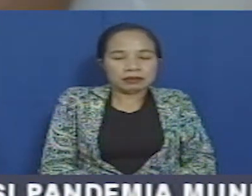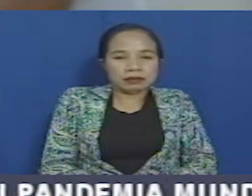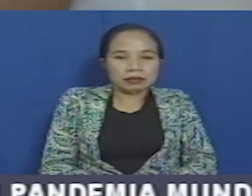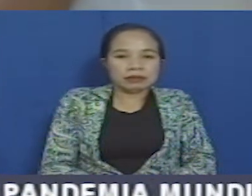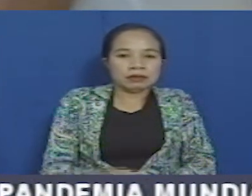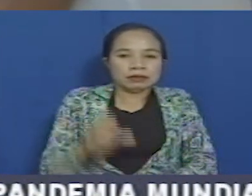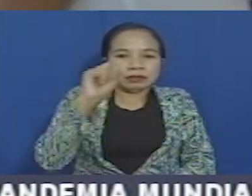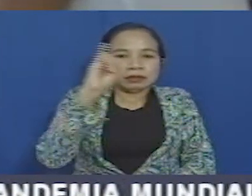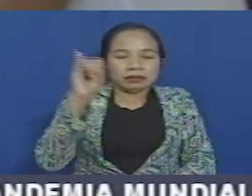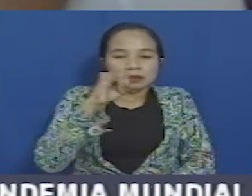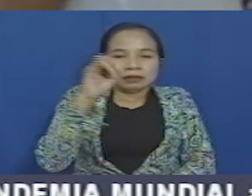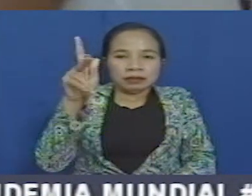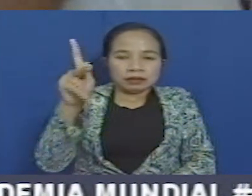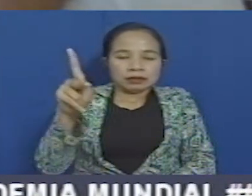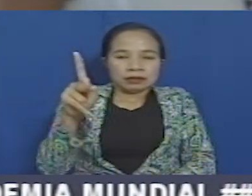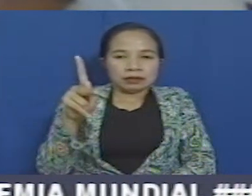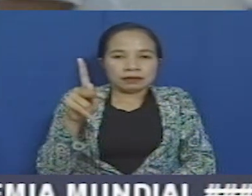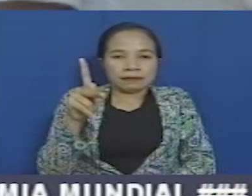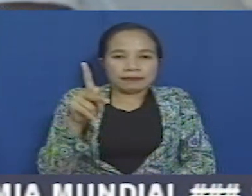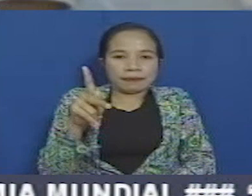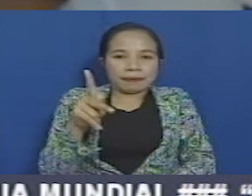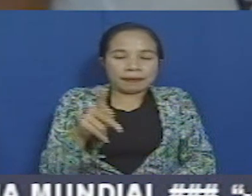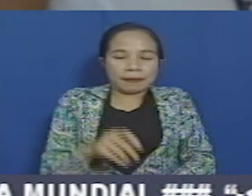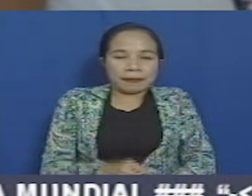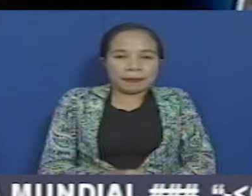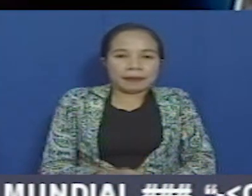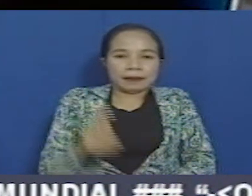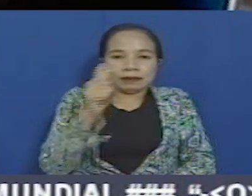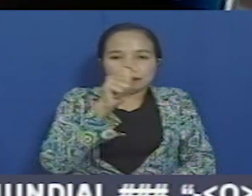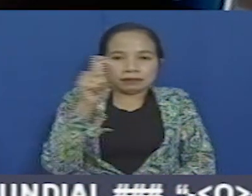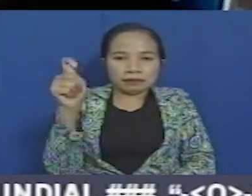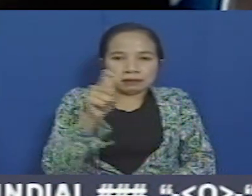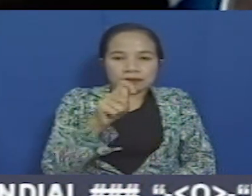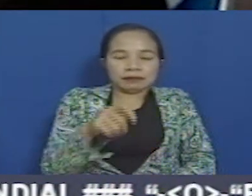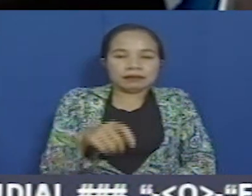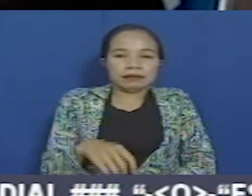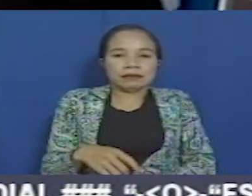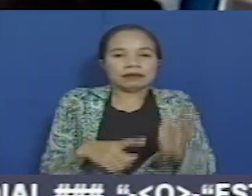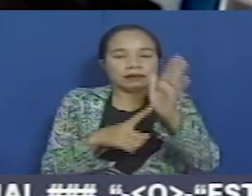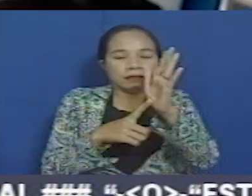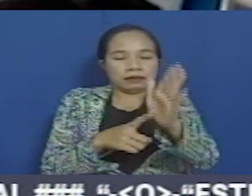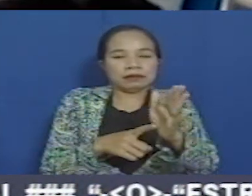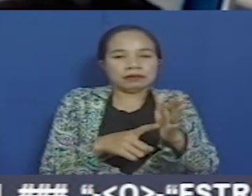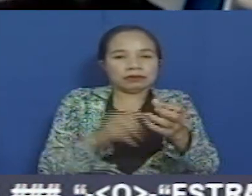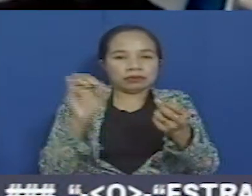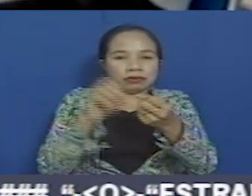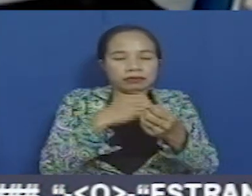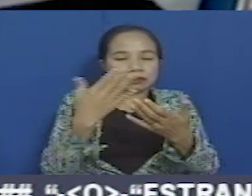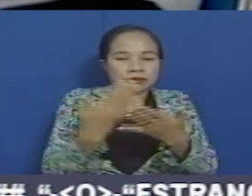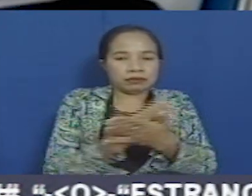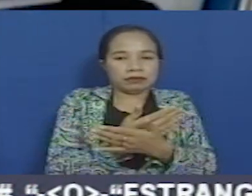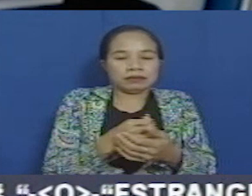Sala de situação Centro Integrado de Gestão no Crise, terça-feira, né, anúncio, caso detectado